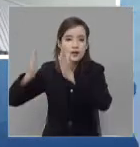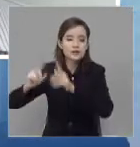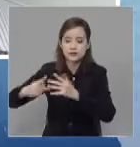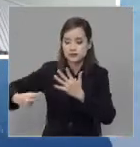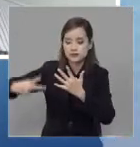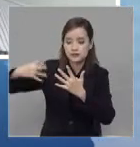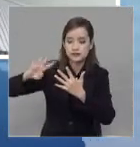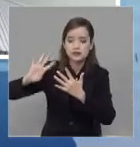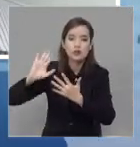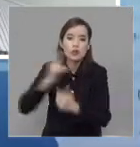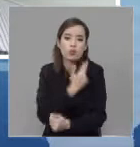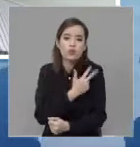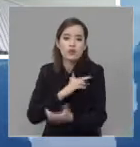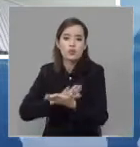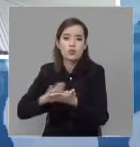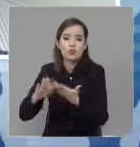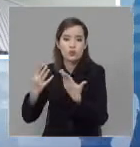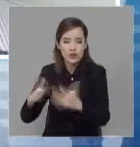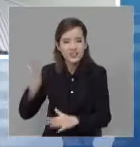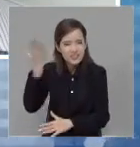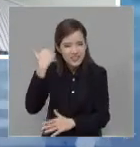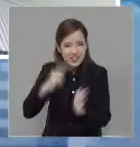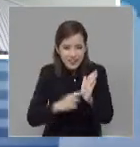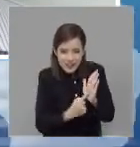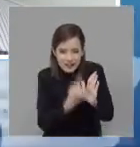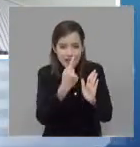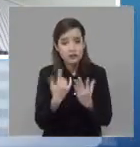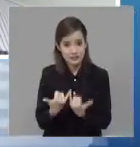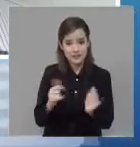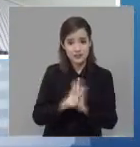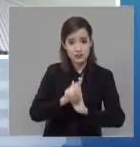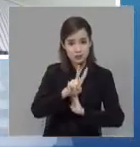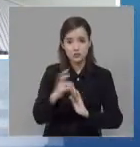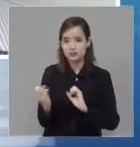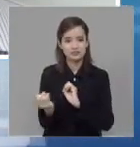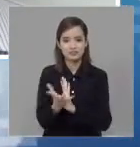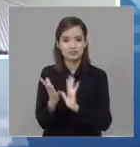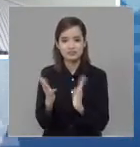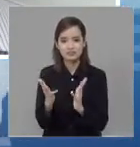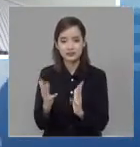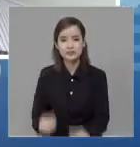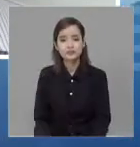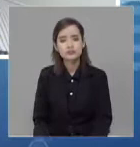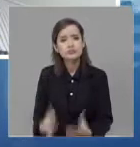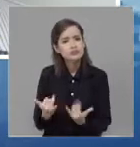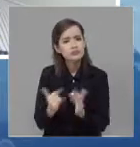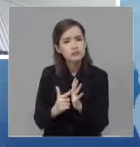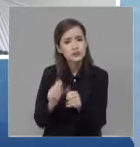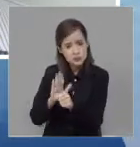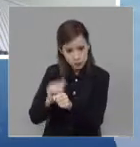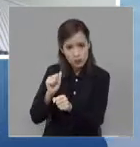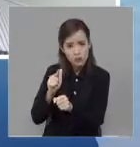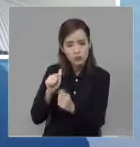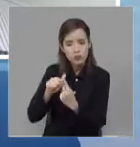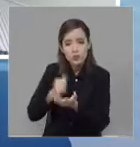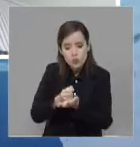รียบร้อยครับตั้งแต ่ น้ำท่วมครั้งแรกเพราะฉะนั้นน้ำท่วมครั้งที่2ครั้งนี้เลยไม่ได้รับผลกระทบครับผม ค่ะ อย่างนี้ยามีเพียงพอไหมครับสำหรับ